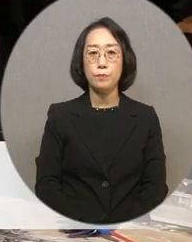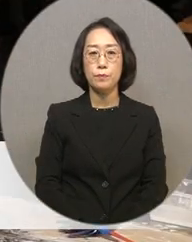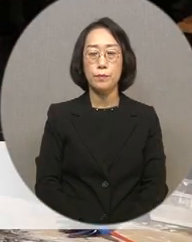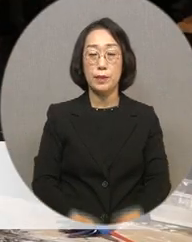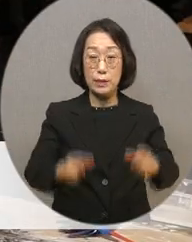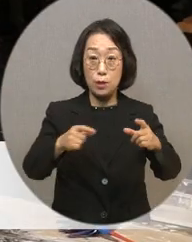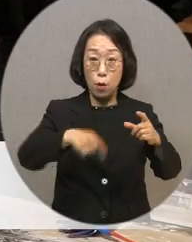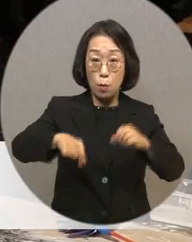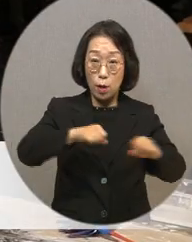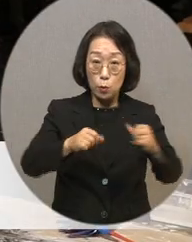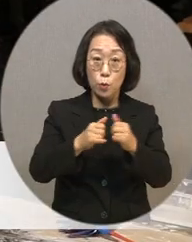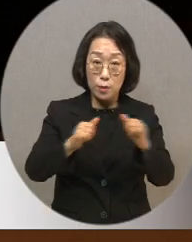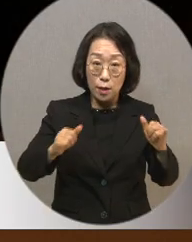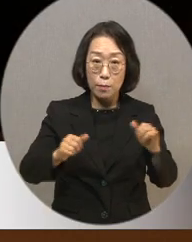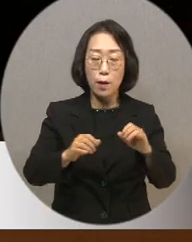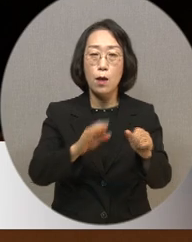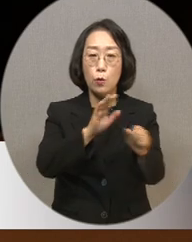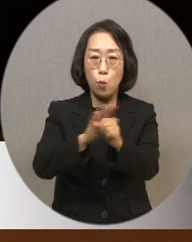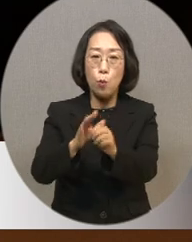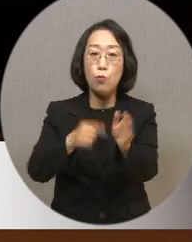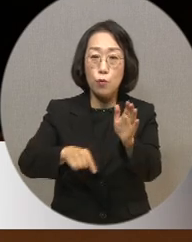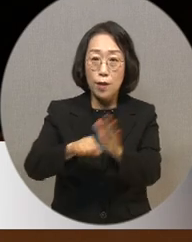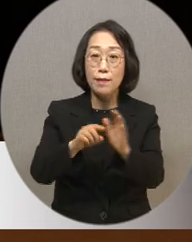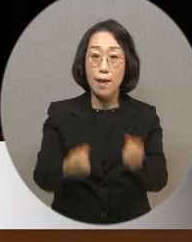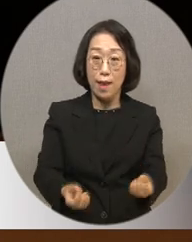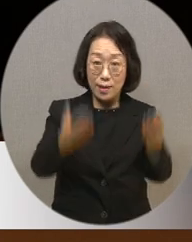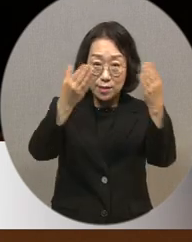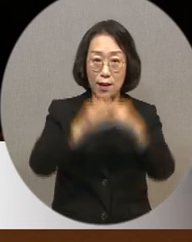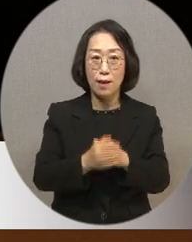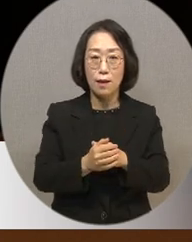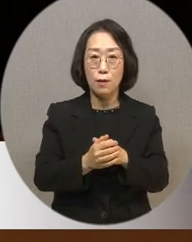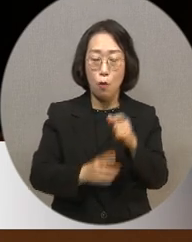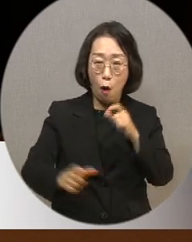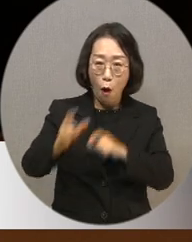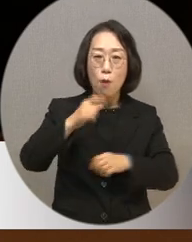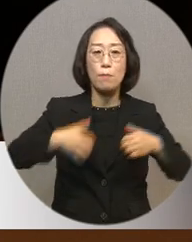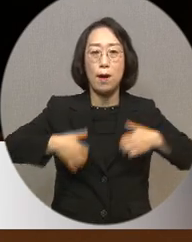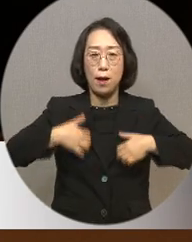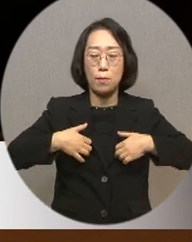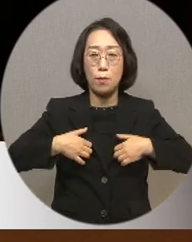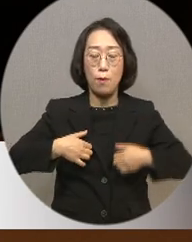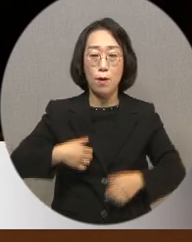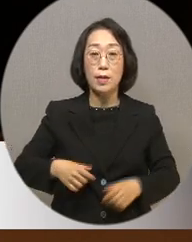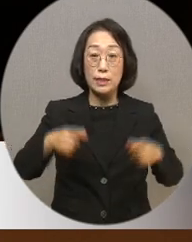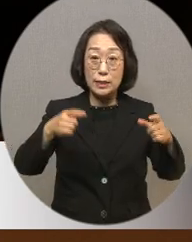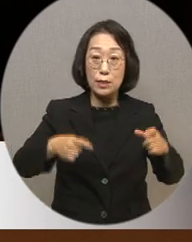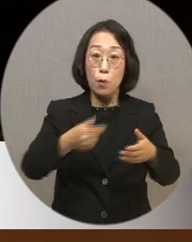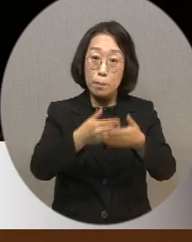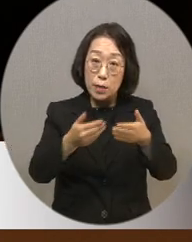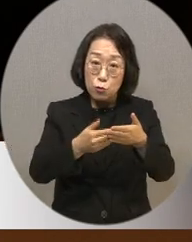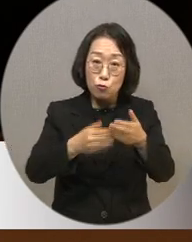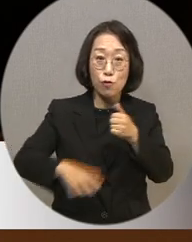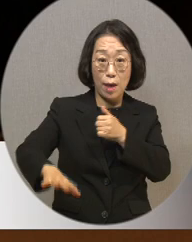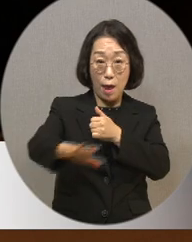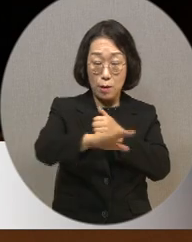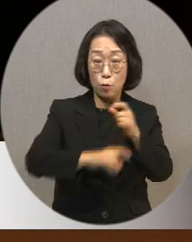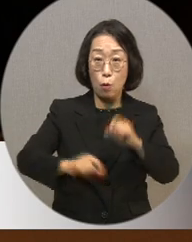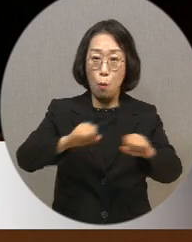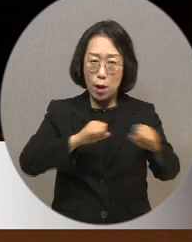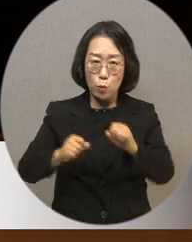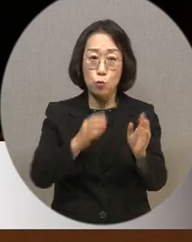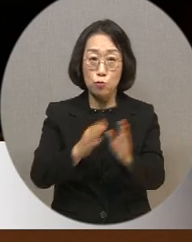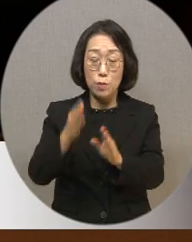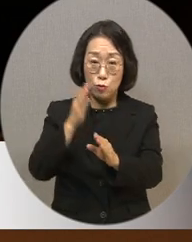지역 작가분들에게 도움이 되고자 준비한 이번 행사가 더욱 반갑고 특히 앞으로 지역 미술계에서 왕성하게 활동을